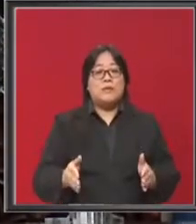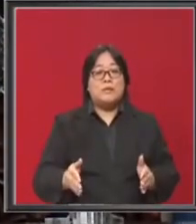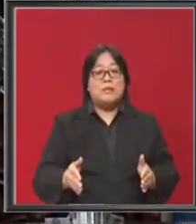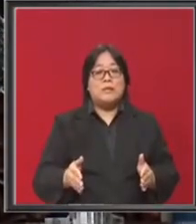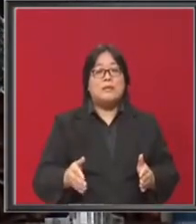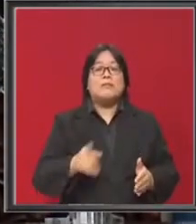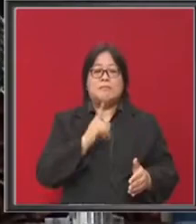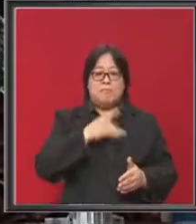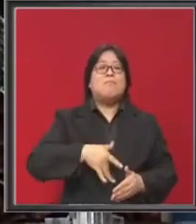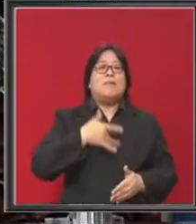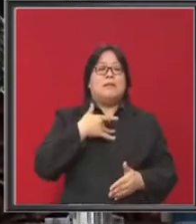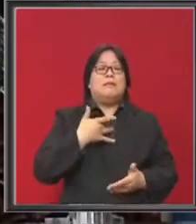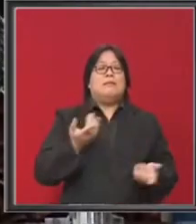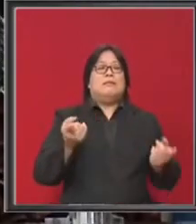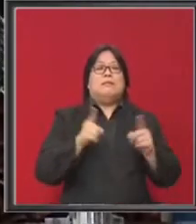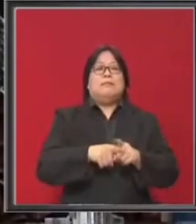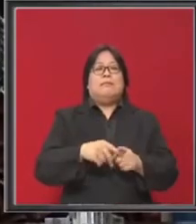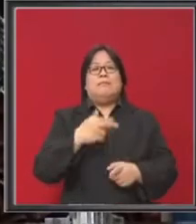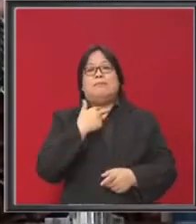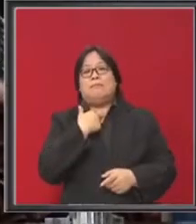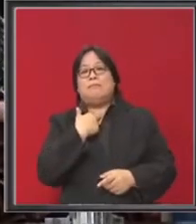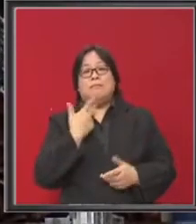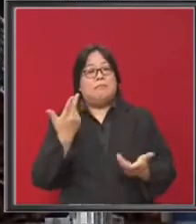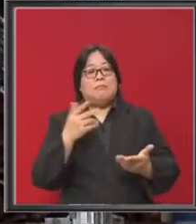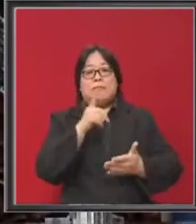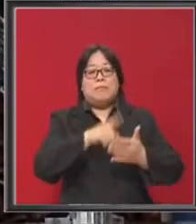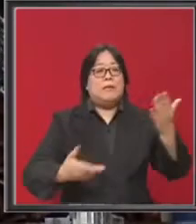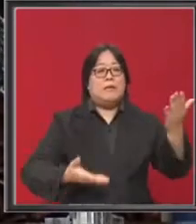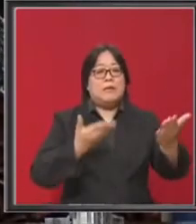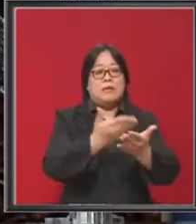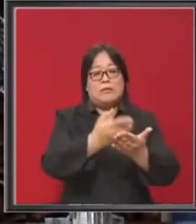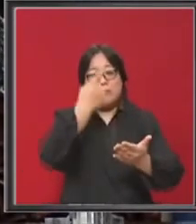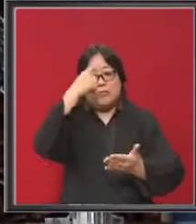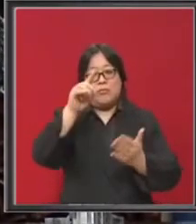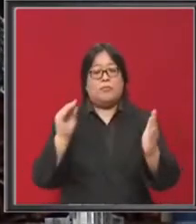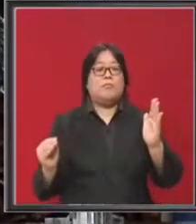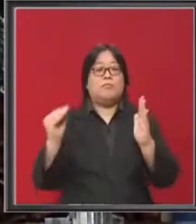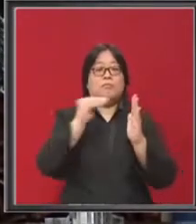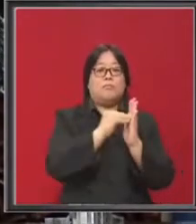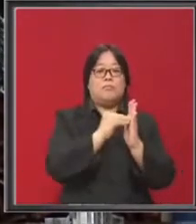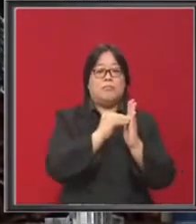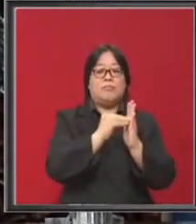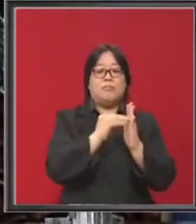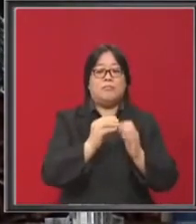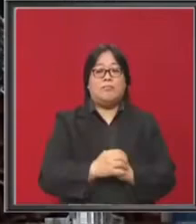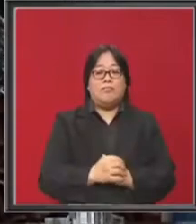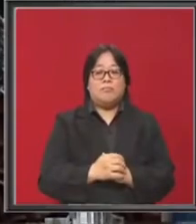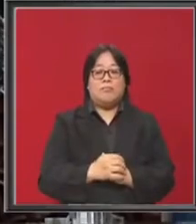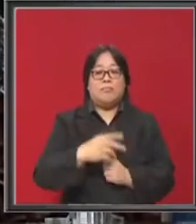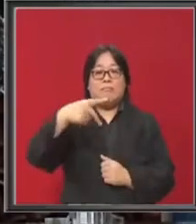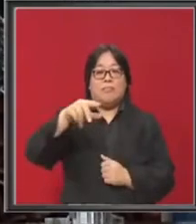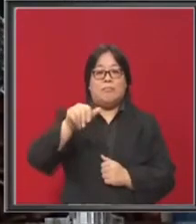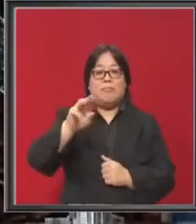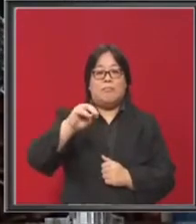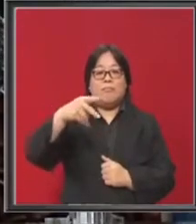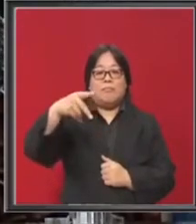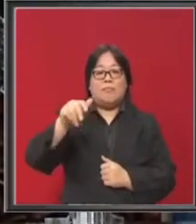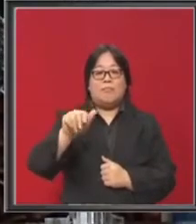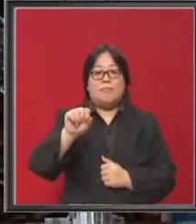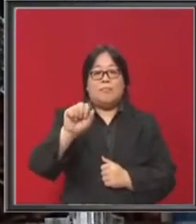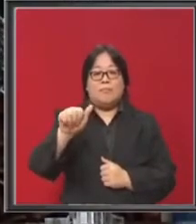yang merasa yg kesannya Mekkah ada cadangan untuk memasukkan soal pampasan